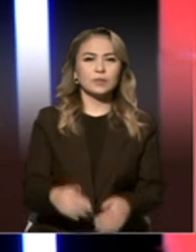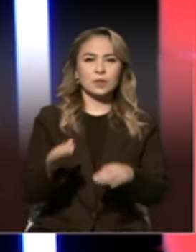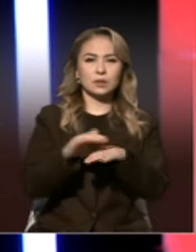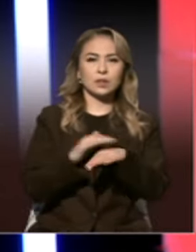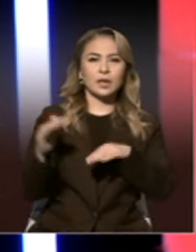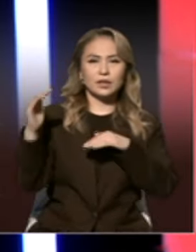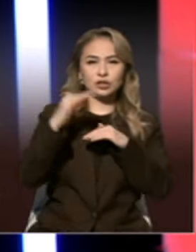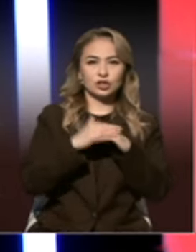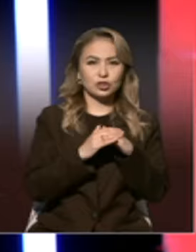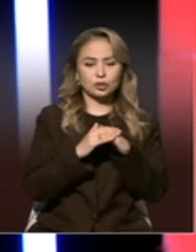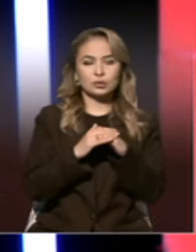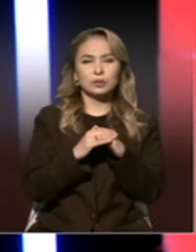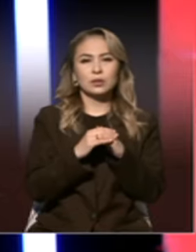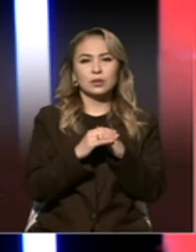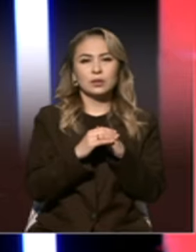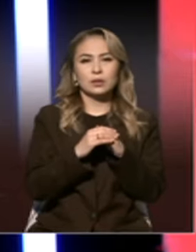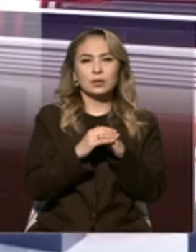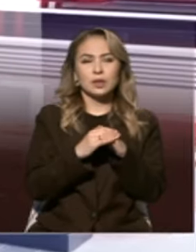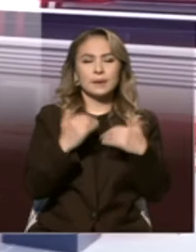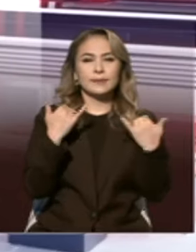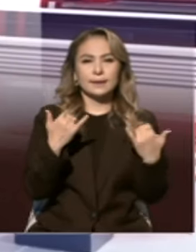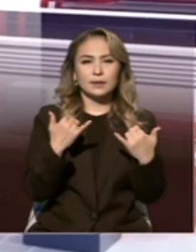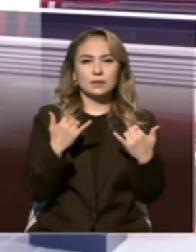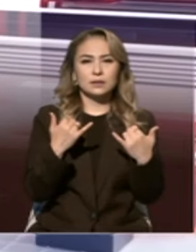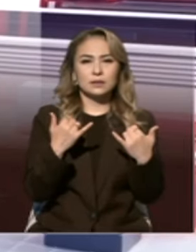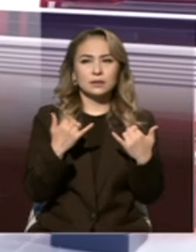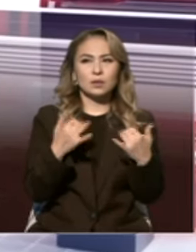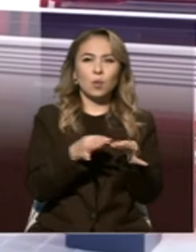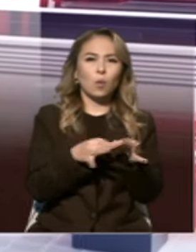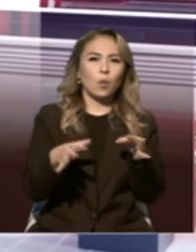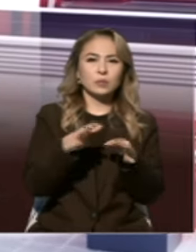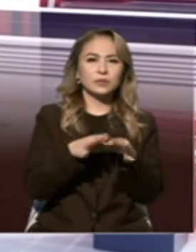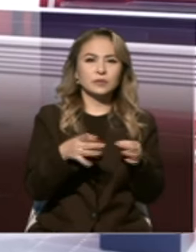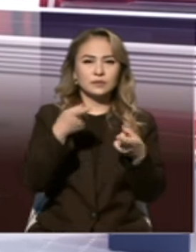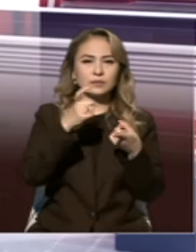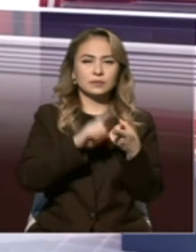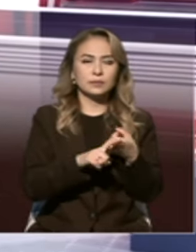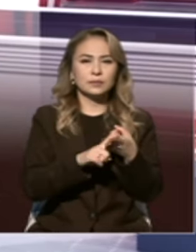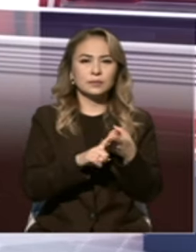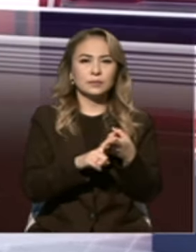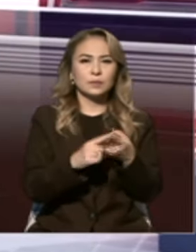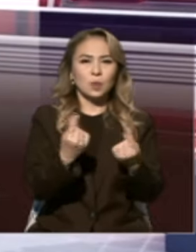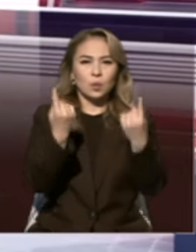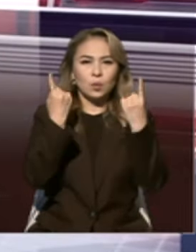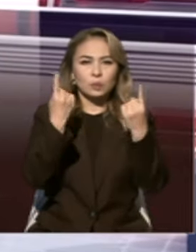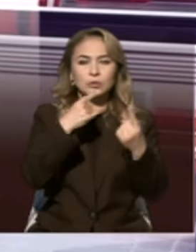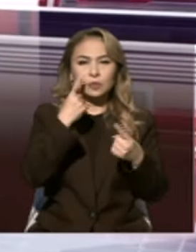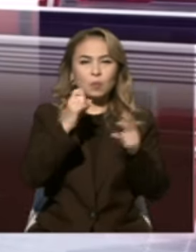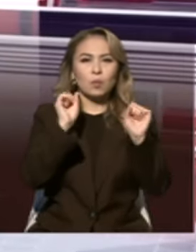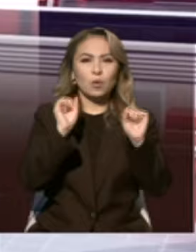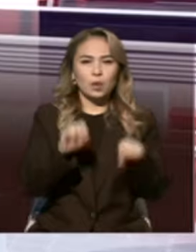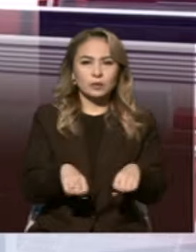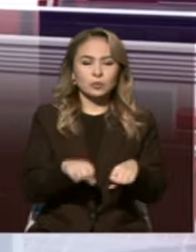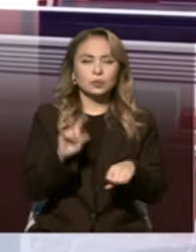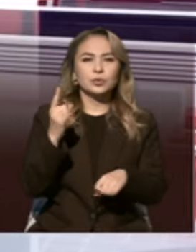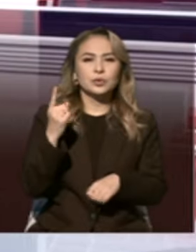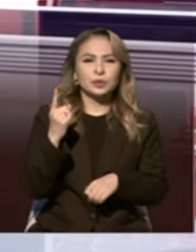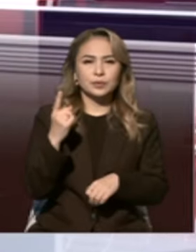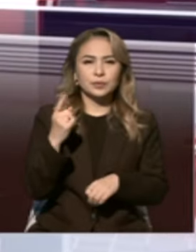әріптестер. Дәл қазір енді облыс бойынша жағдайымыз күрделі деп айтуға келеді.